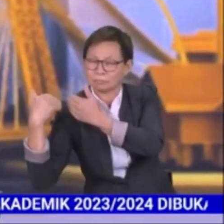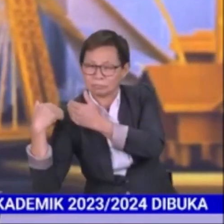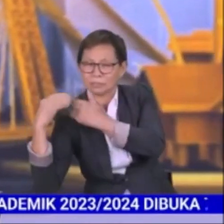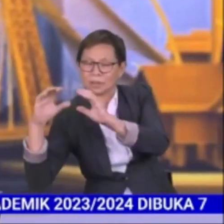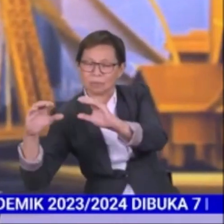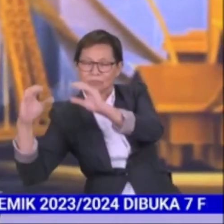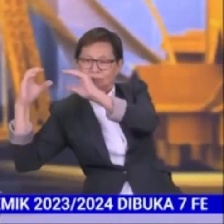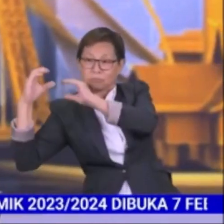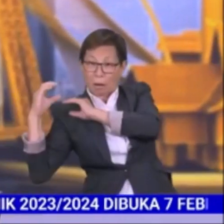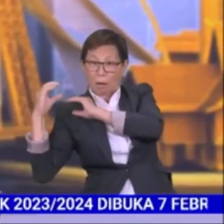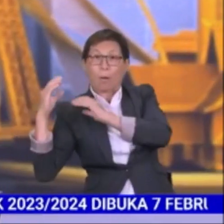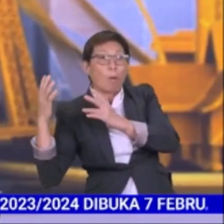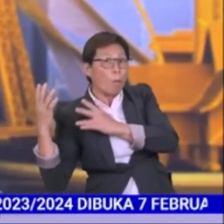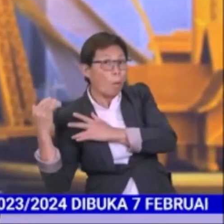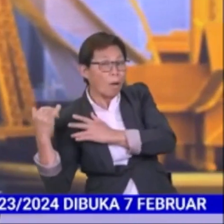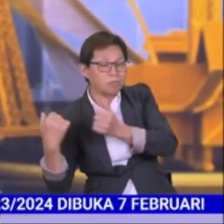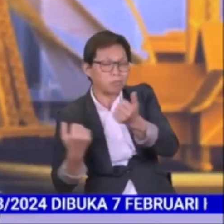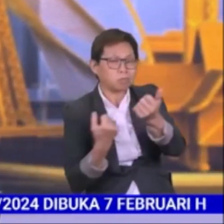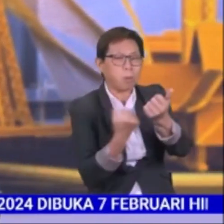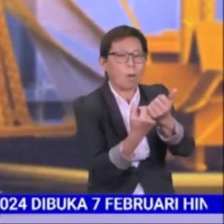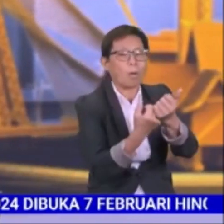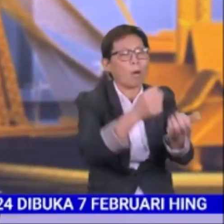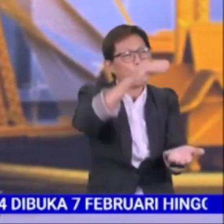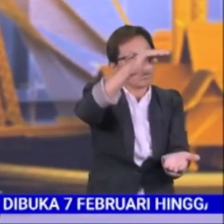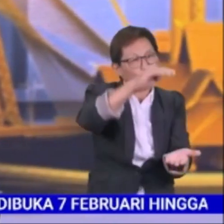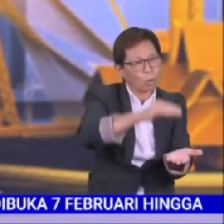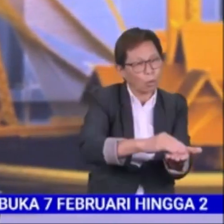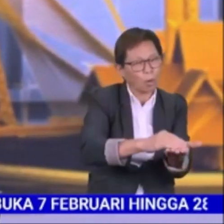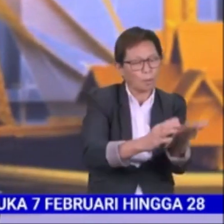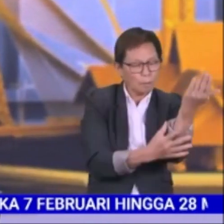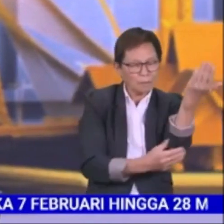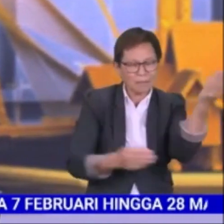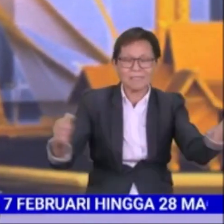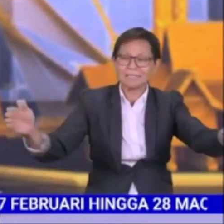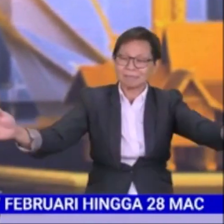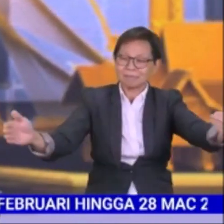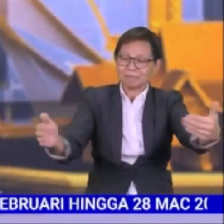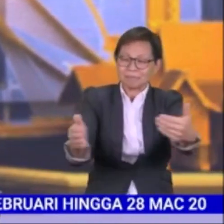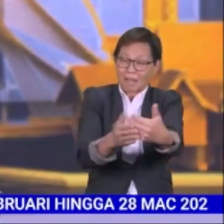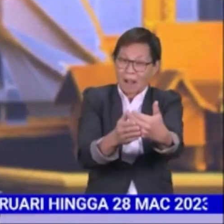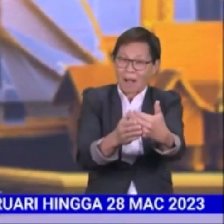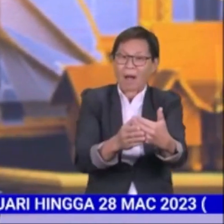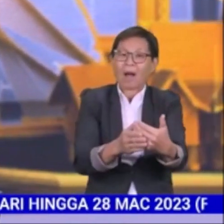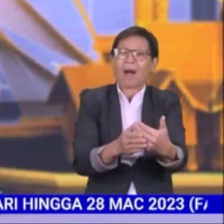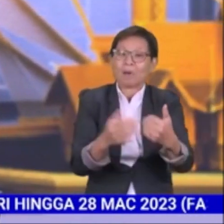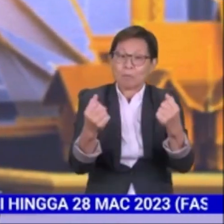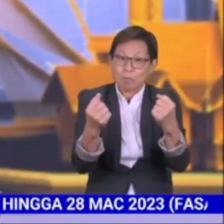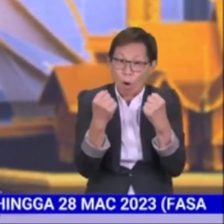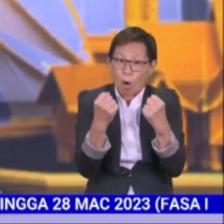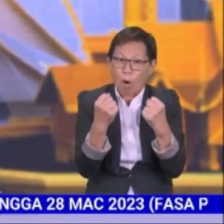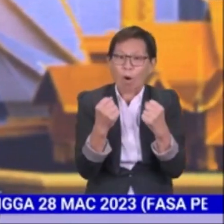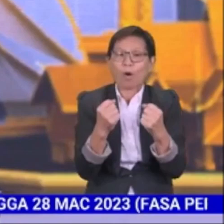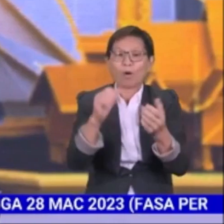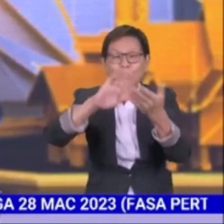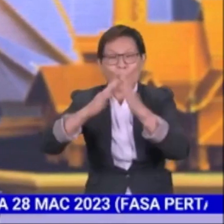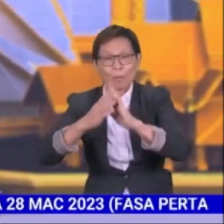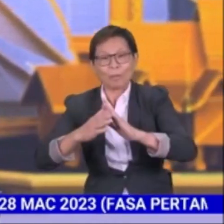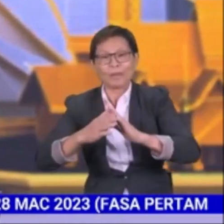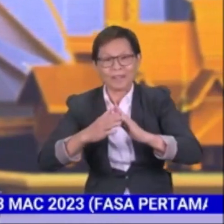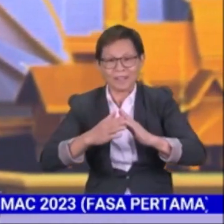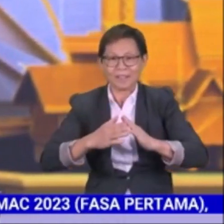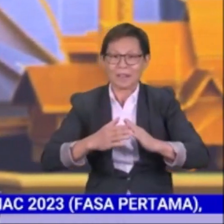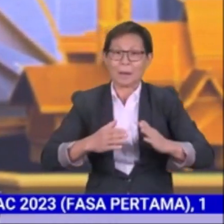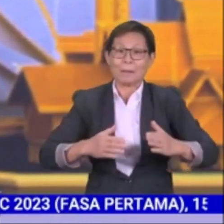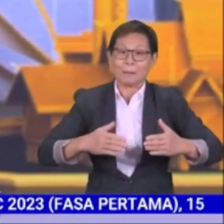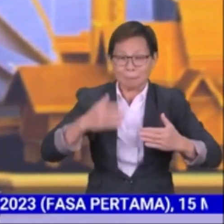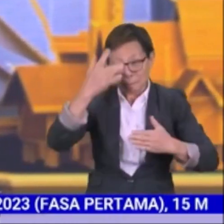dan amanahnya. Ini bagi menyumbang kepada pengurangan jurang kemiskinan, pengukuhan komuniti Lestari serta cuba menyediakan